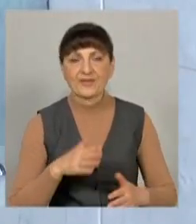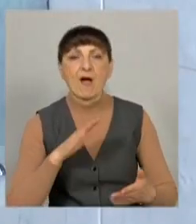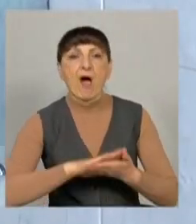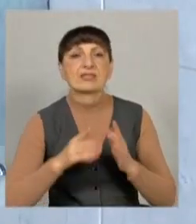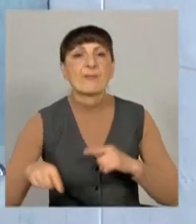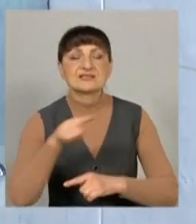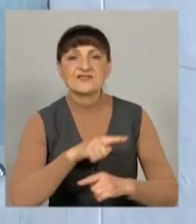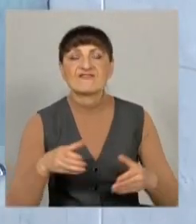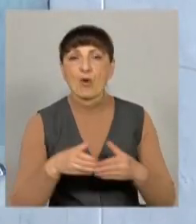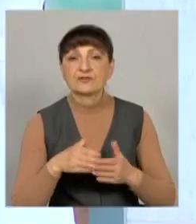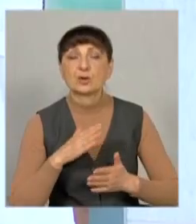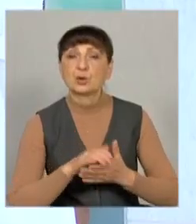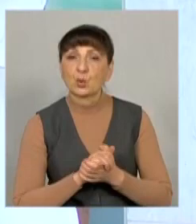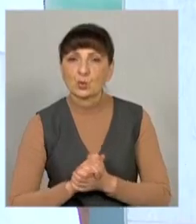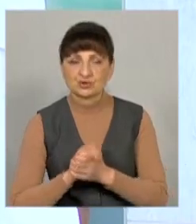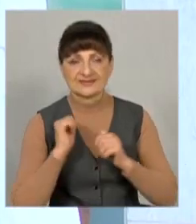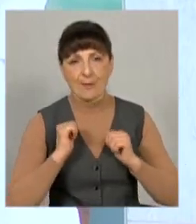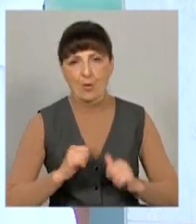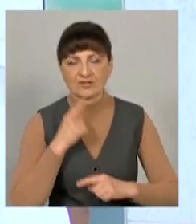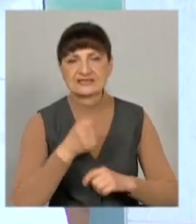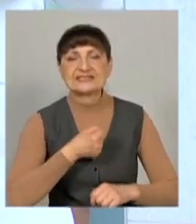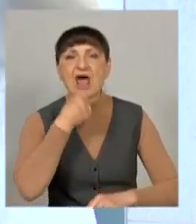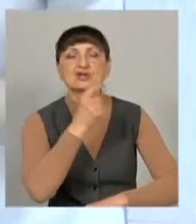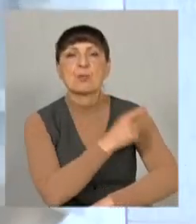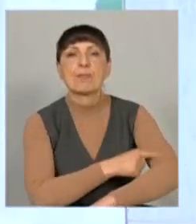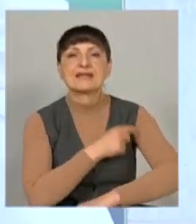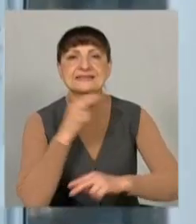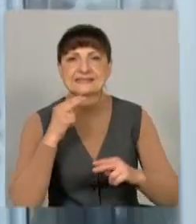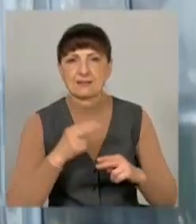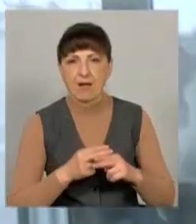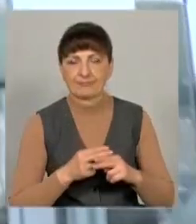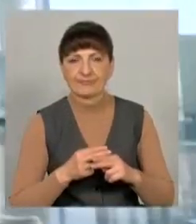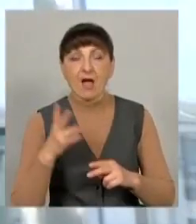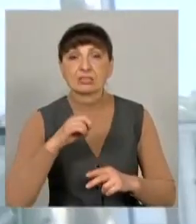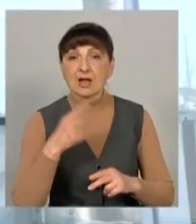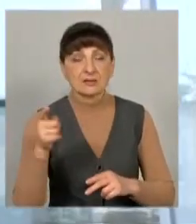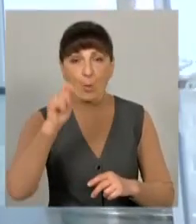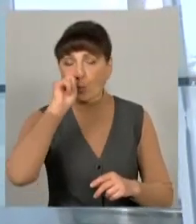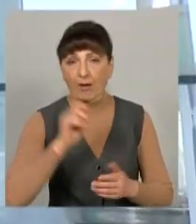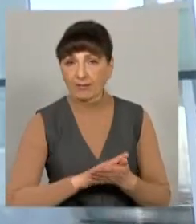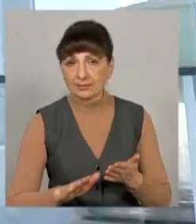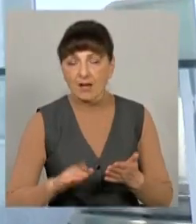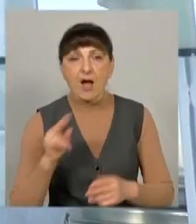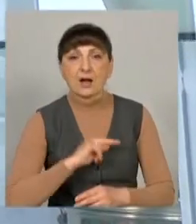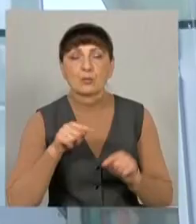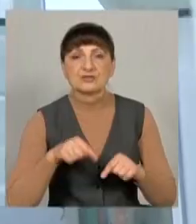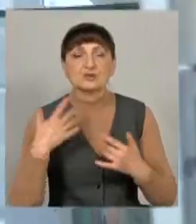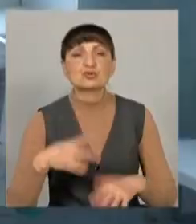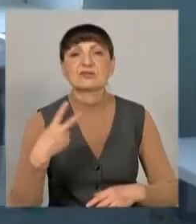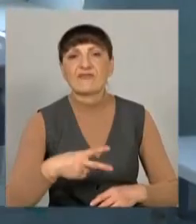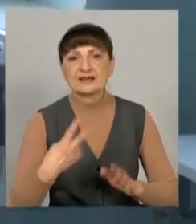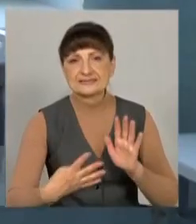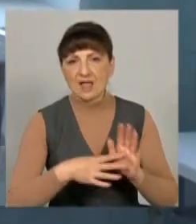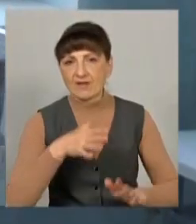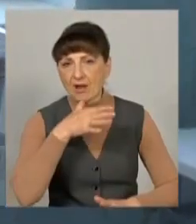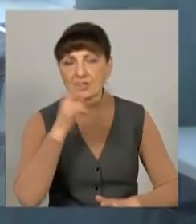коллективе очень дружная и спокойная, рассказывает старшая медсестра операционного блока Людмила Быба. По национальности она украинка. Работает здесь вот уже 29